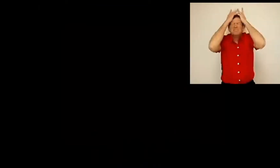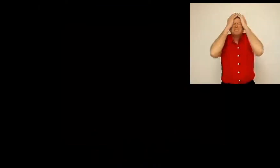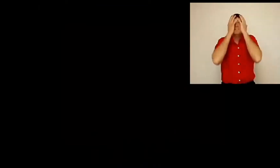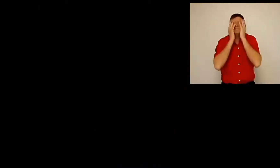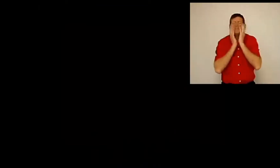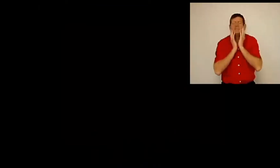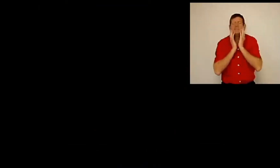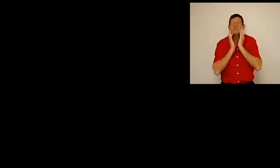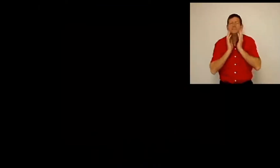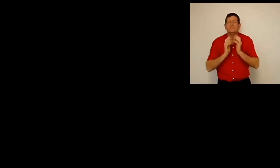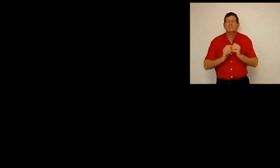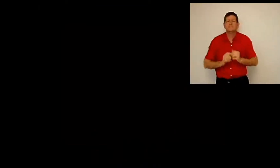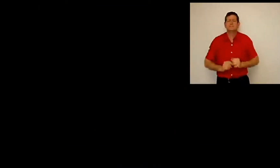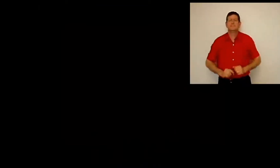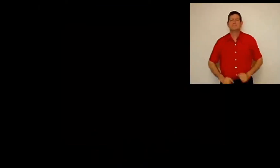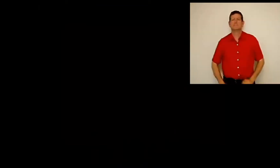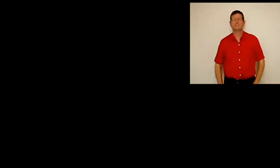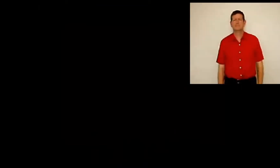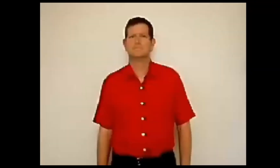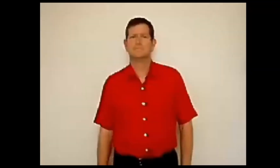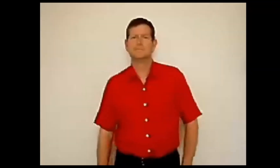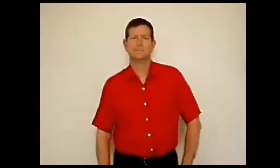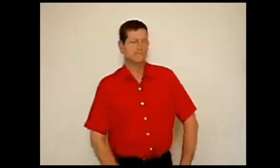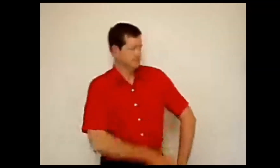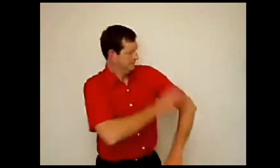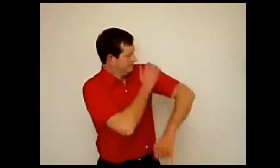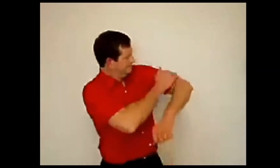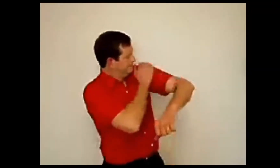Prendre une douche.